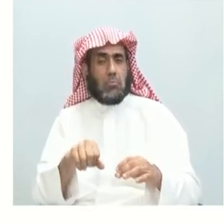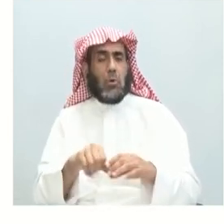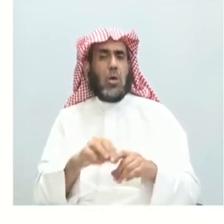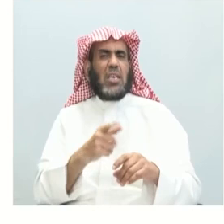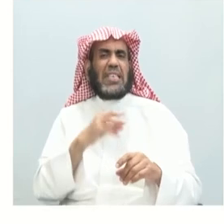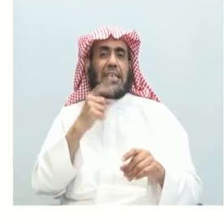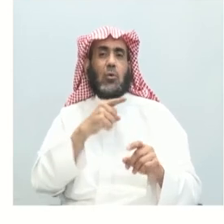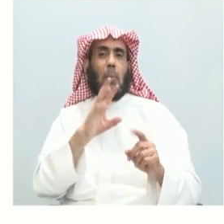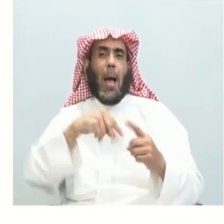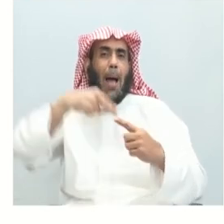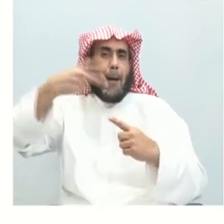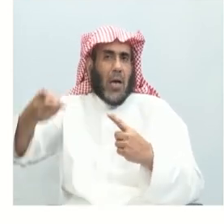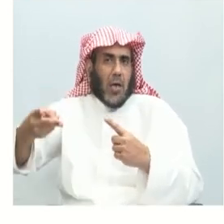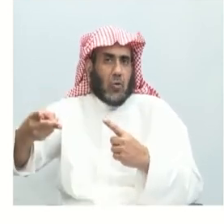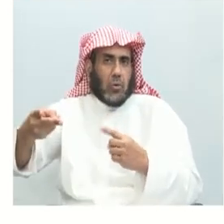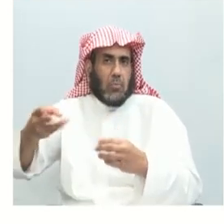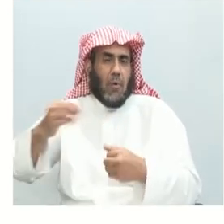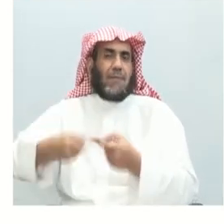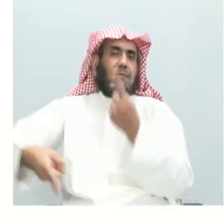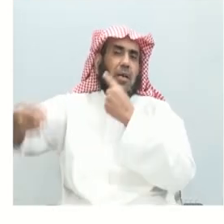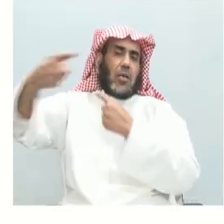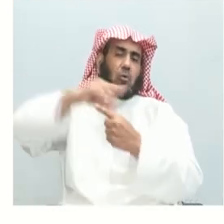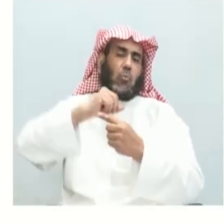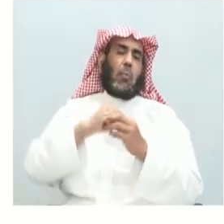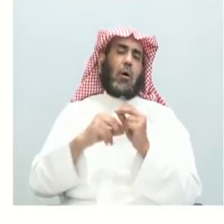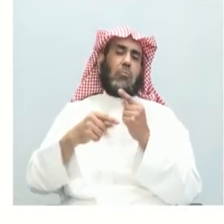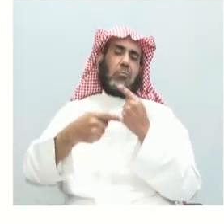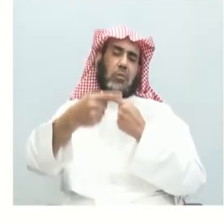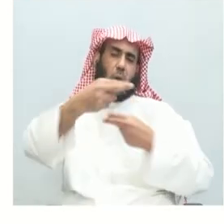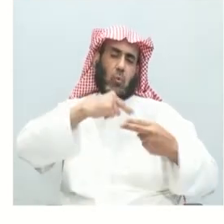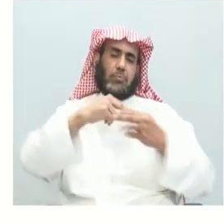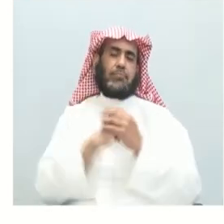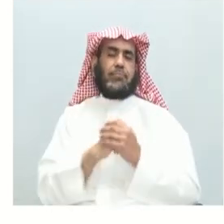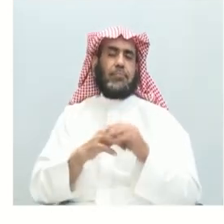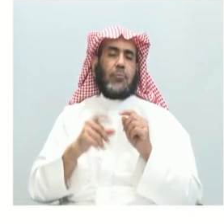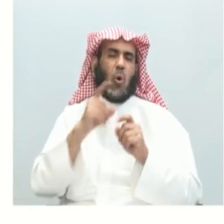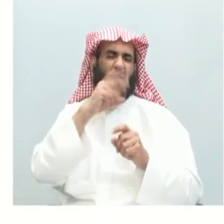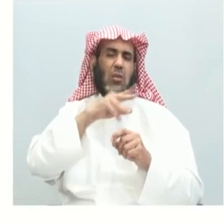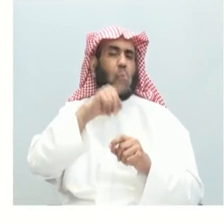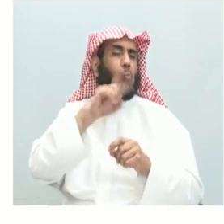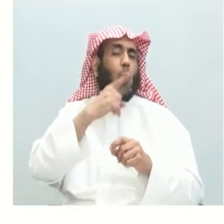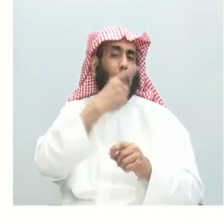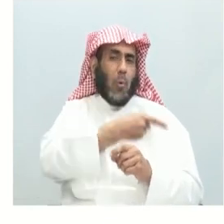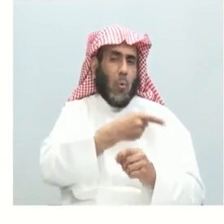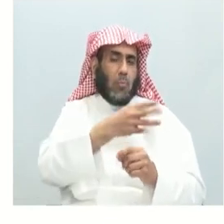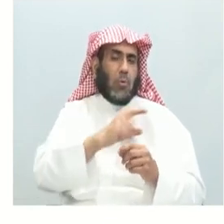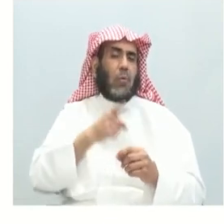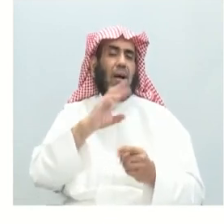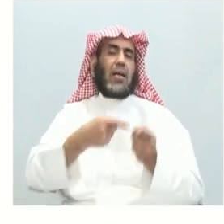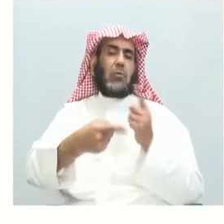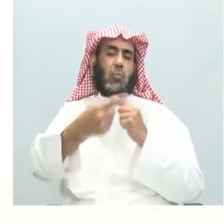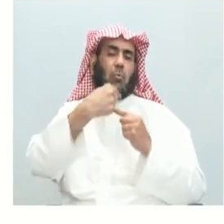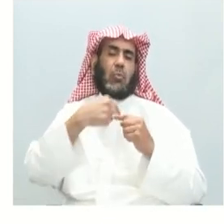يسب ابا الرجل فيسب اباه ويسب امه فيسب